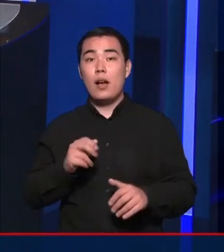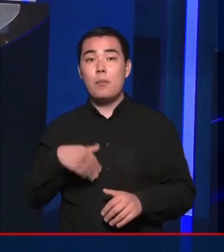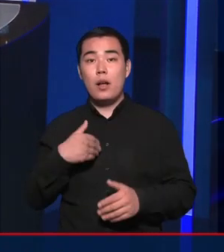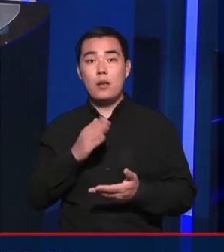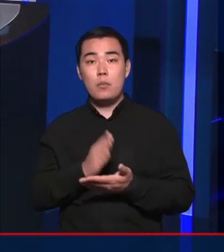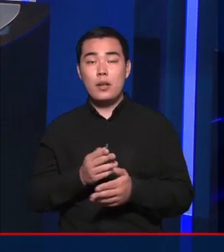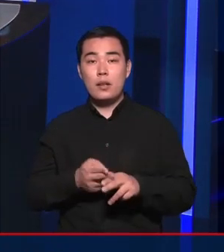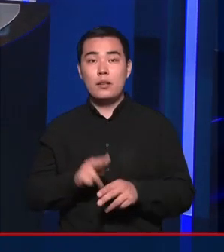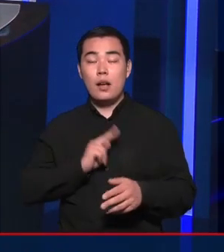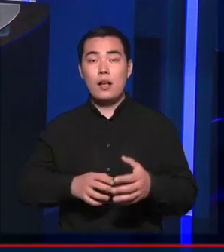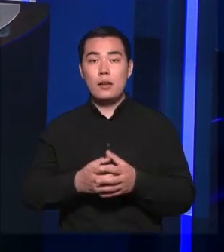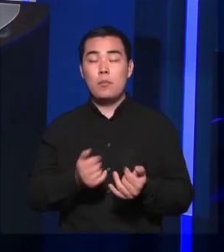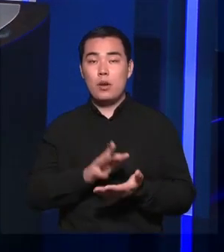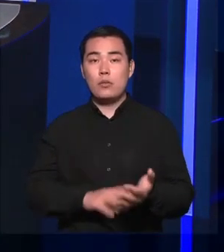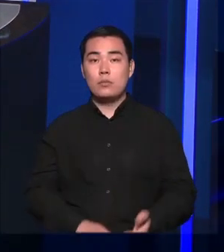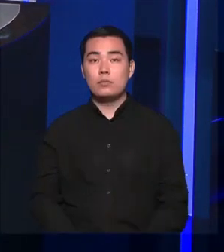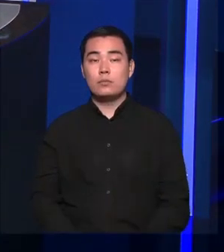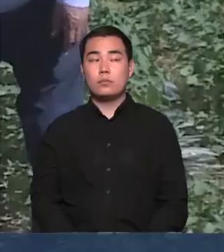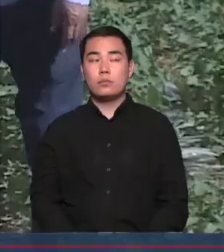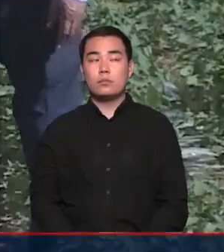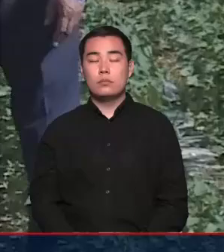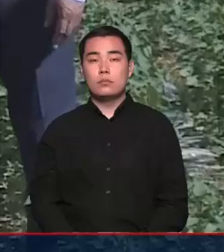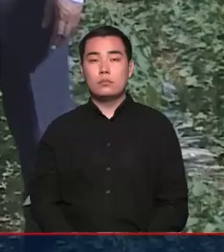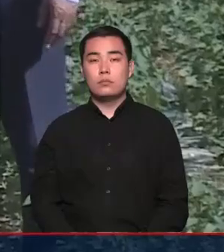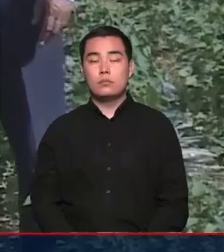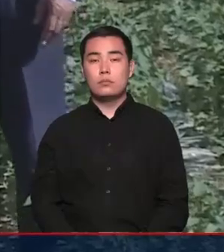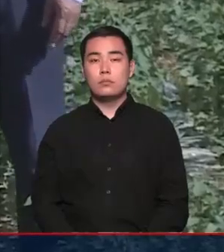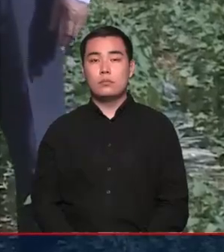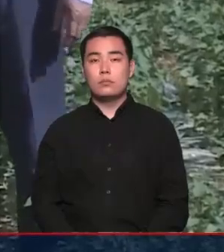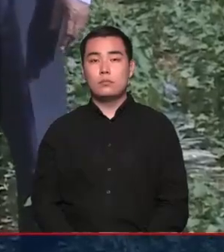пайдасы бар ма? Толығырақ тілшіміз жалғастырады.